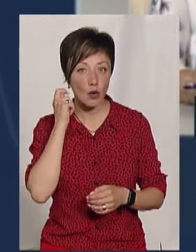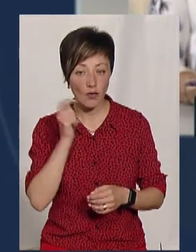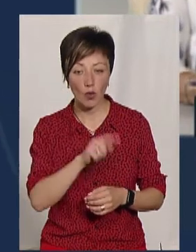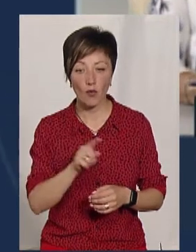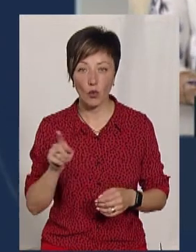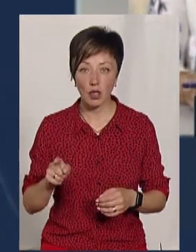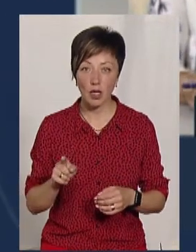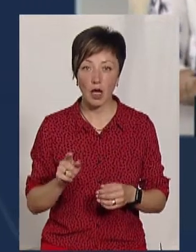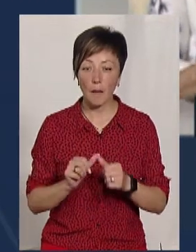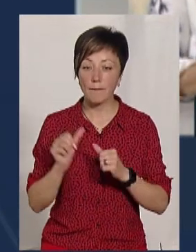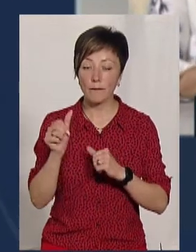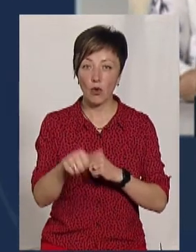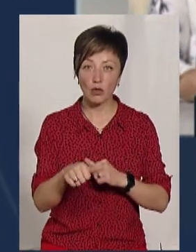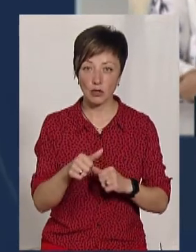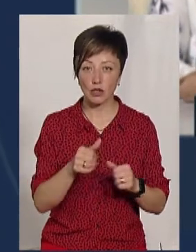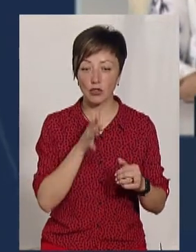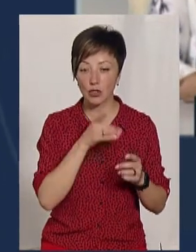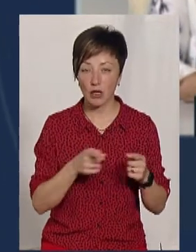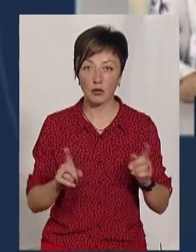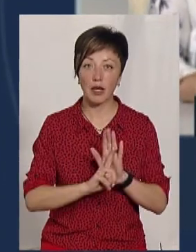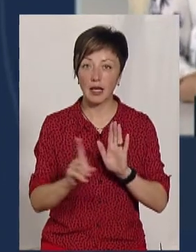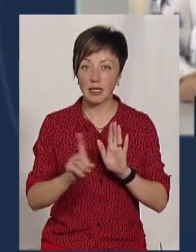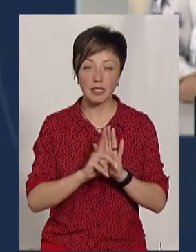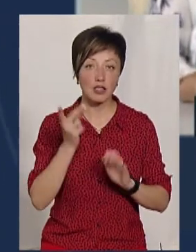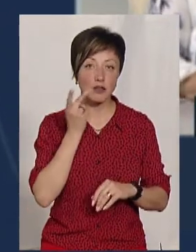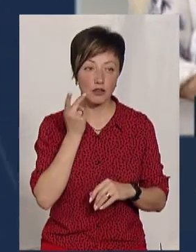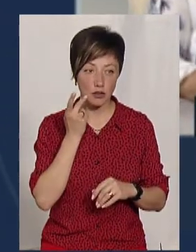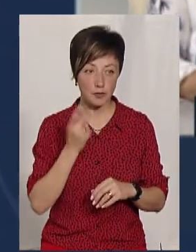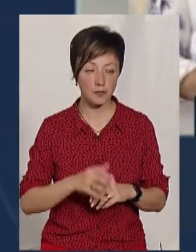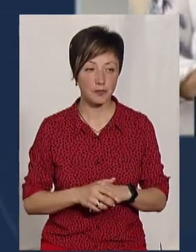вони поза часом, вони їздять завжди.